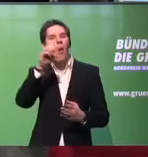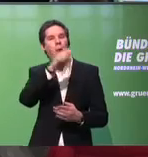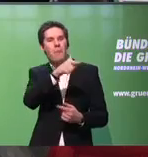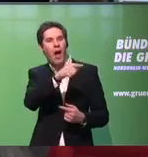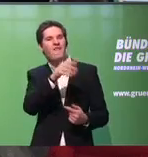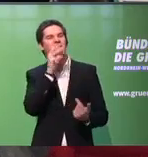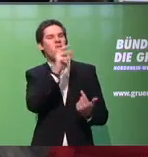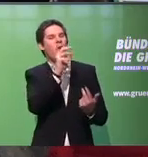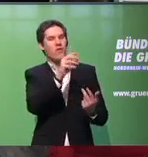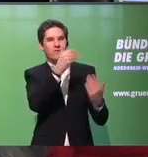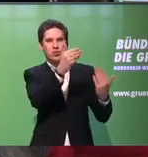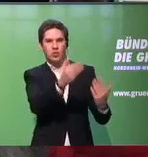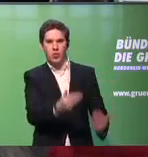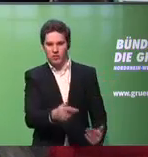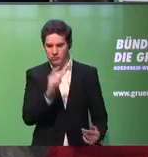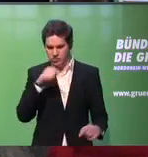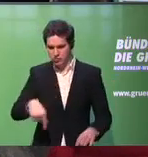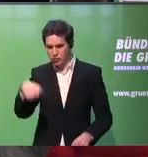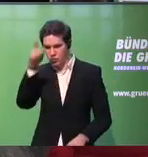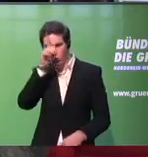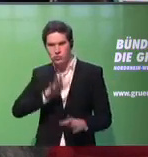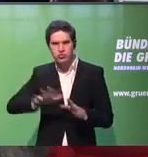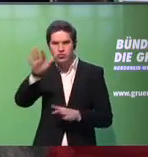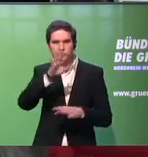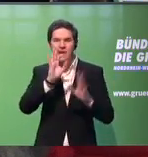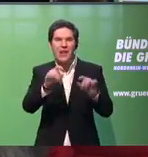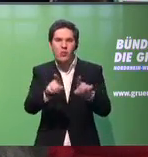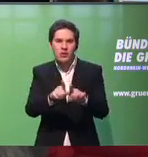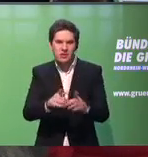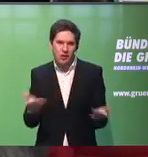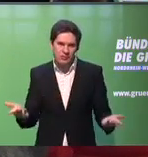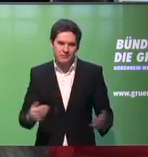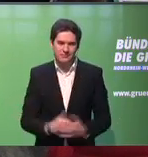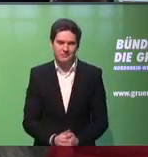das gilt natürlich innerdeutsch mindestens genauso.